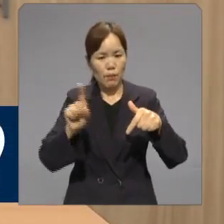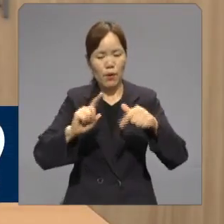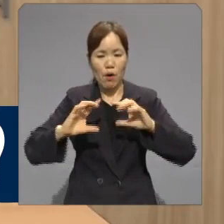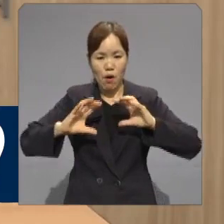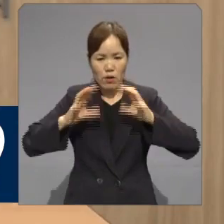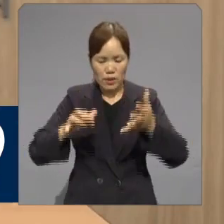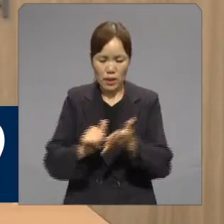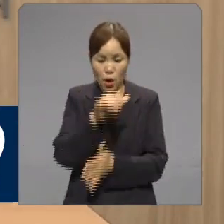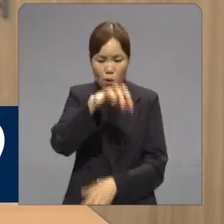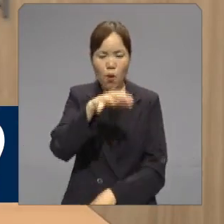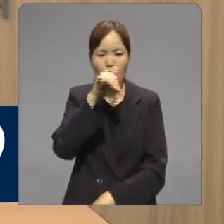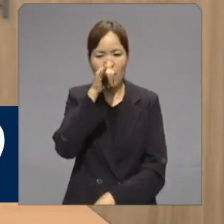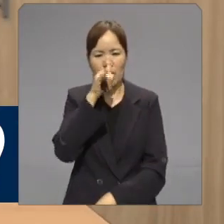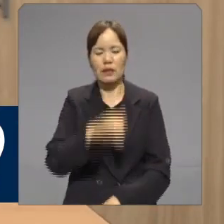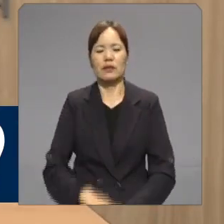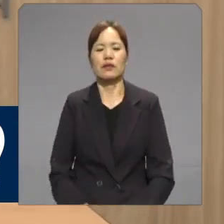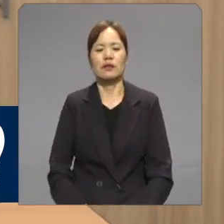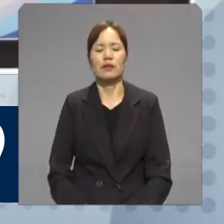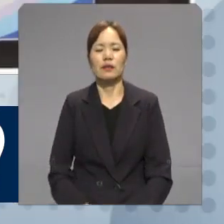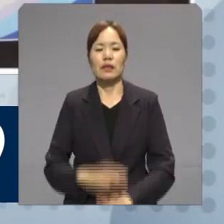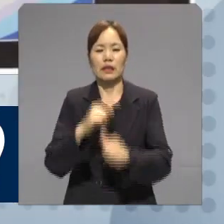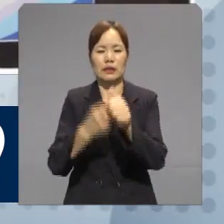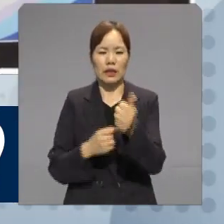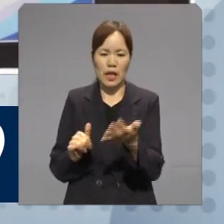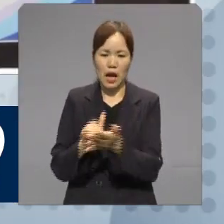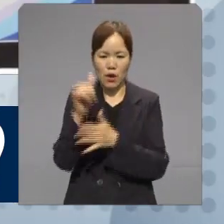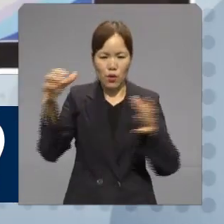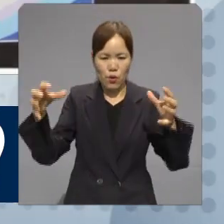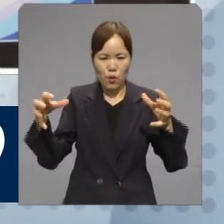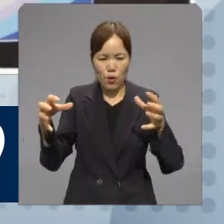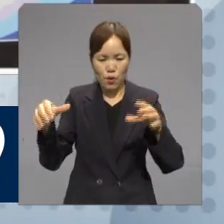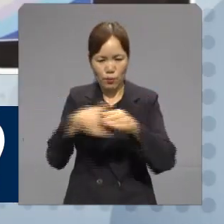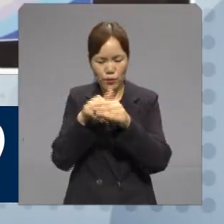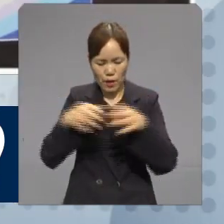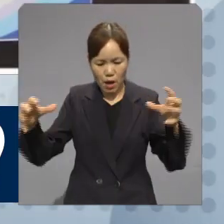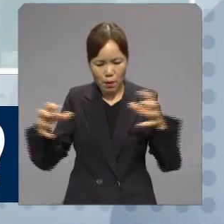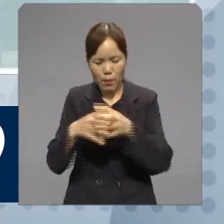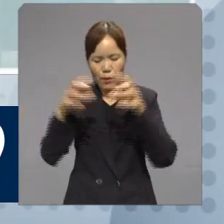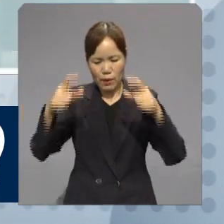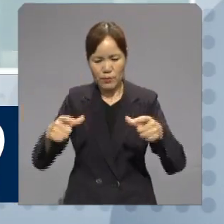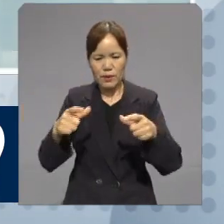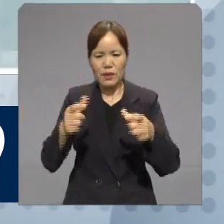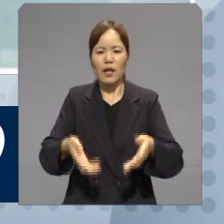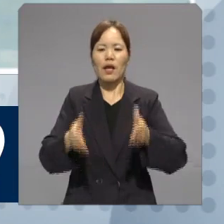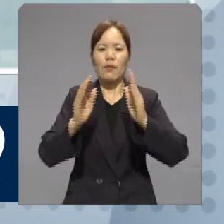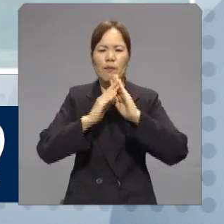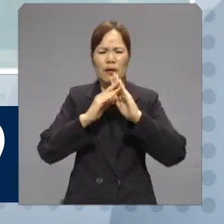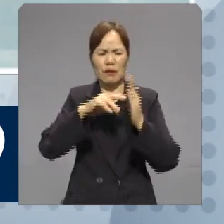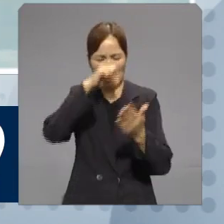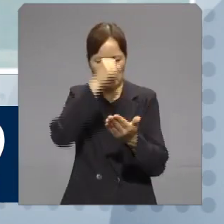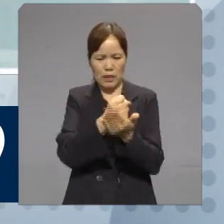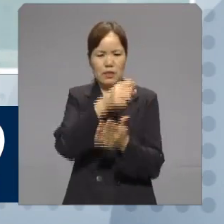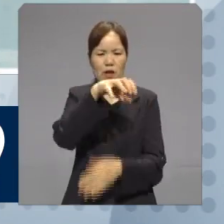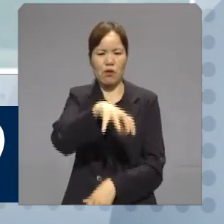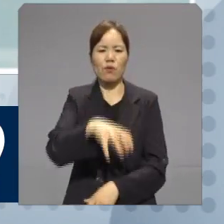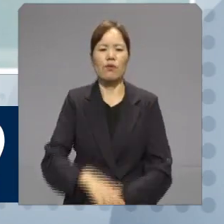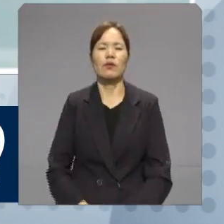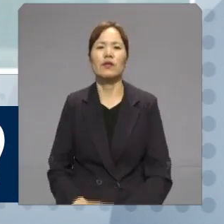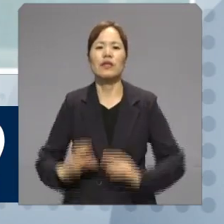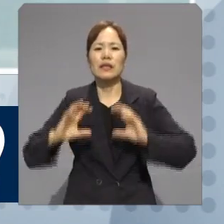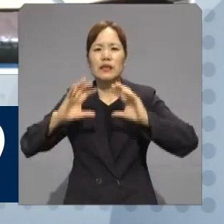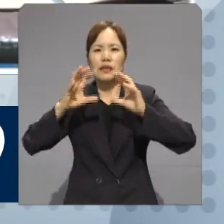공항이 있는 지역입니다 그래서 항공문화 복합 단지를 조성하기 최적이기 때문에에